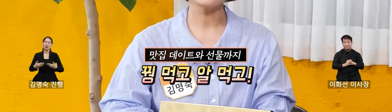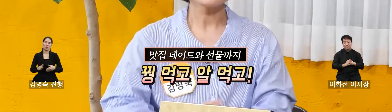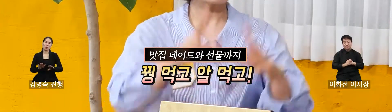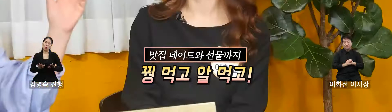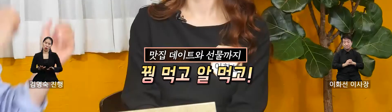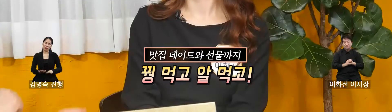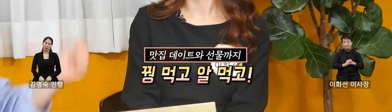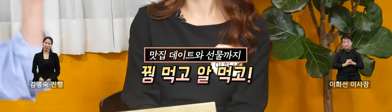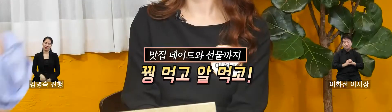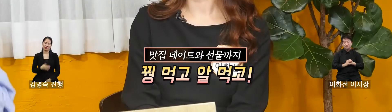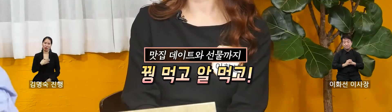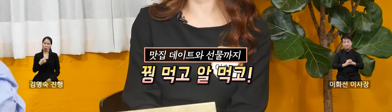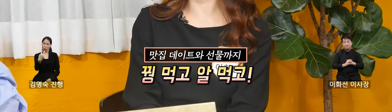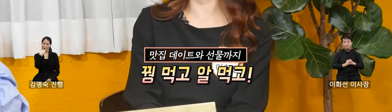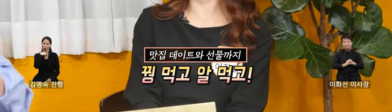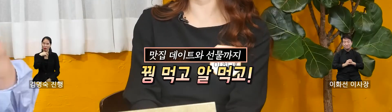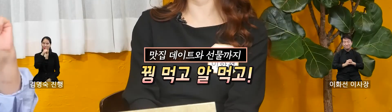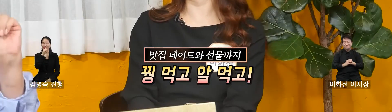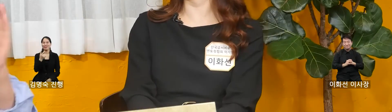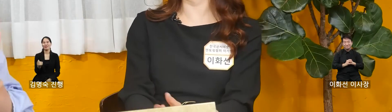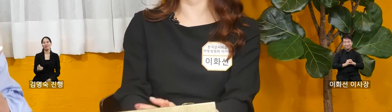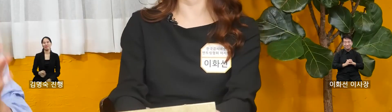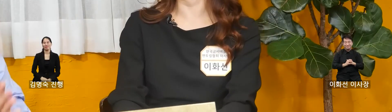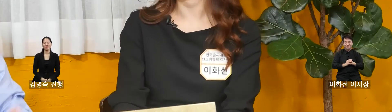오늘은 꽉 먹고 알 먹고